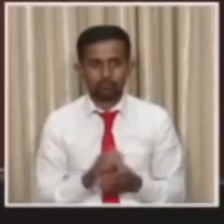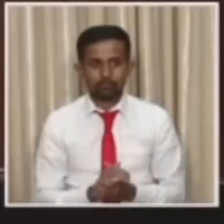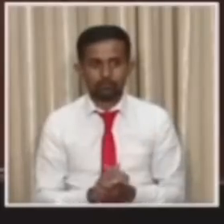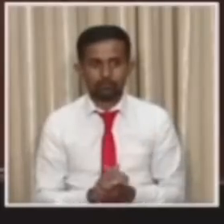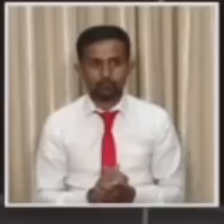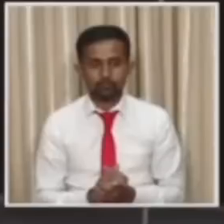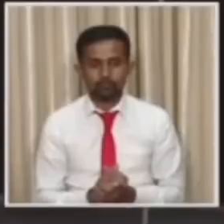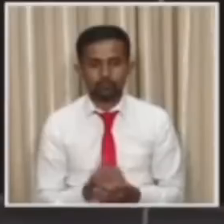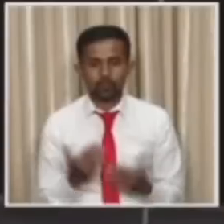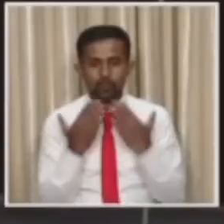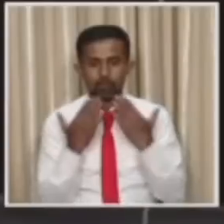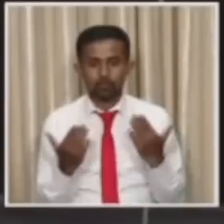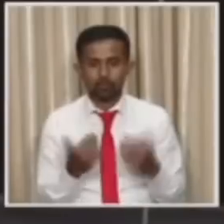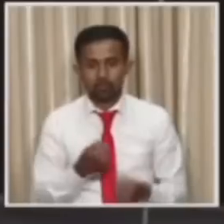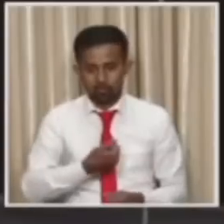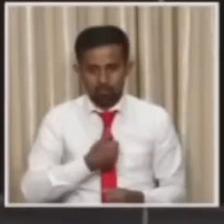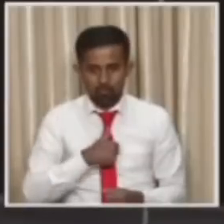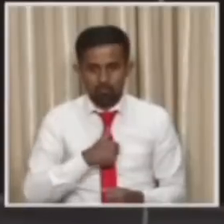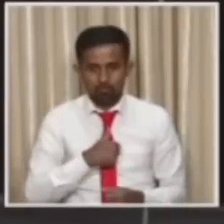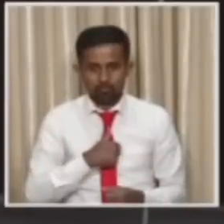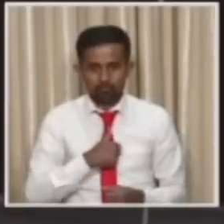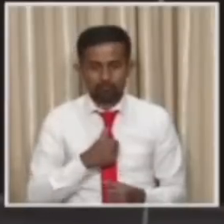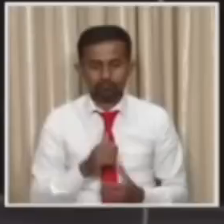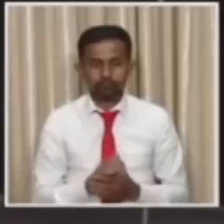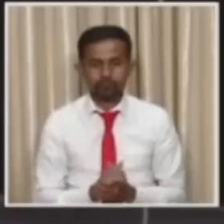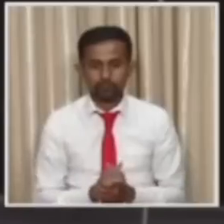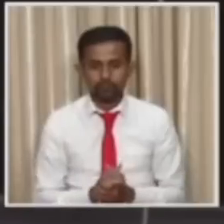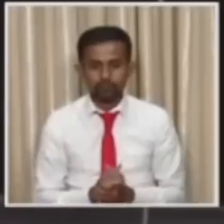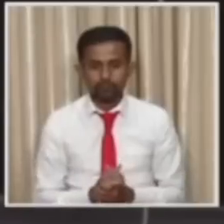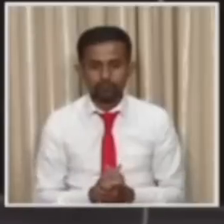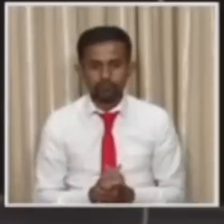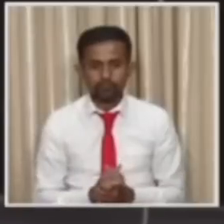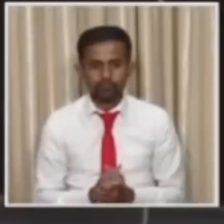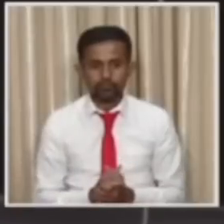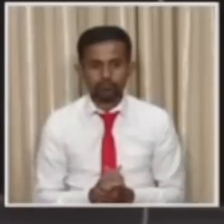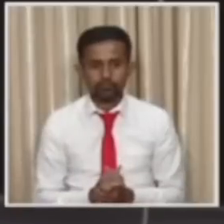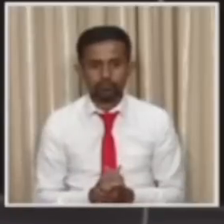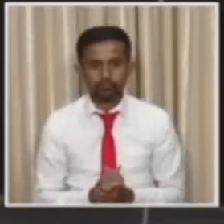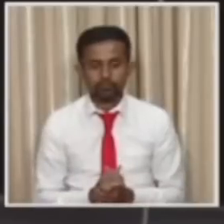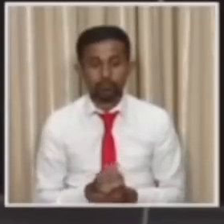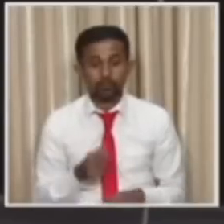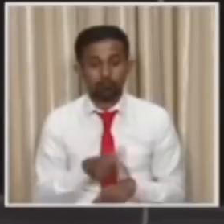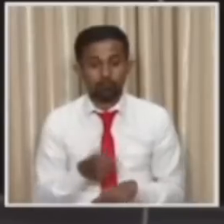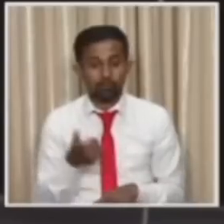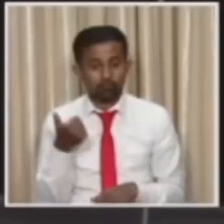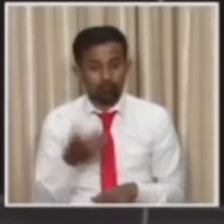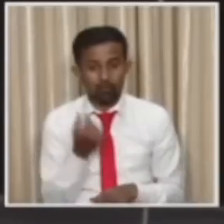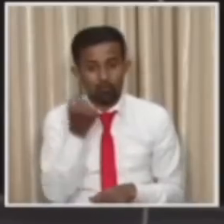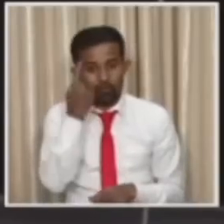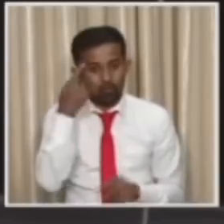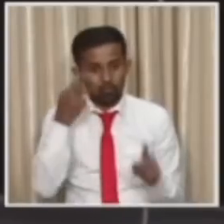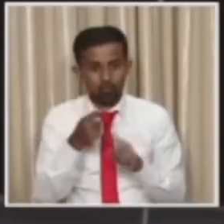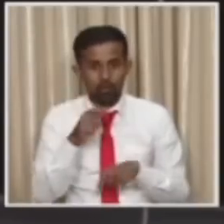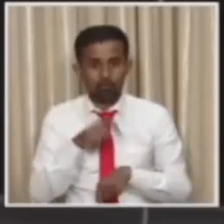මම විශේෂයෙන් ස්තුතිවන්ත වෙන්න කැමතියි ගරු සභාපතිතුමනි ඉතාමත් කාලෝචිත කරුණක් පිළිබඳ කතා